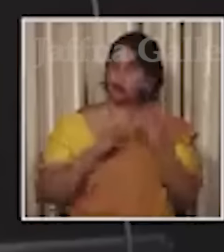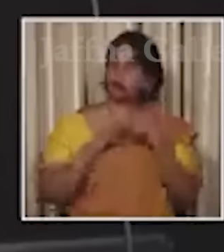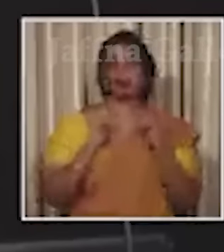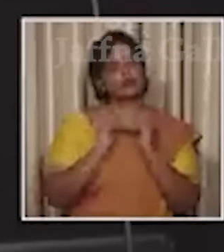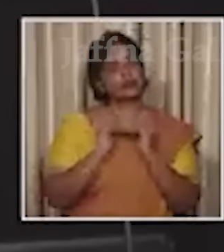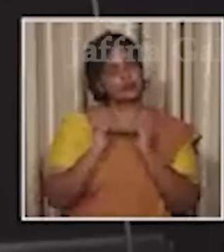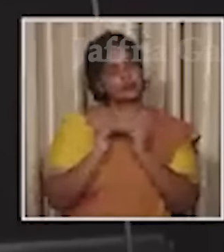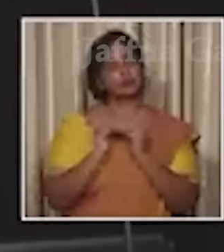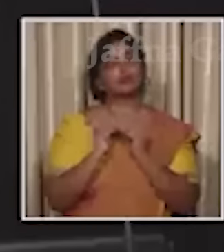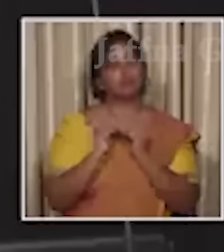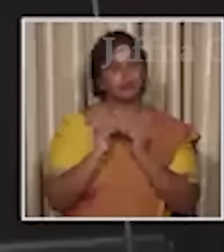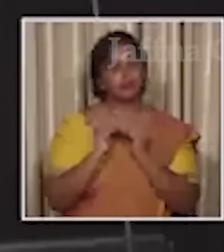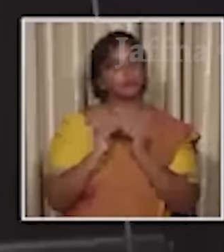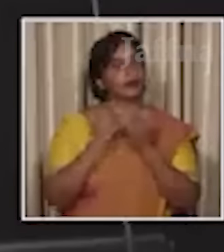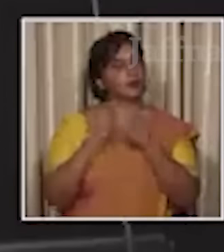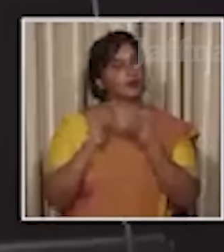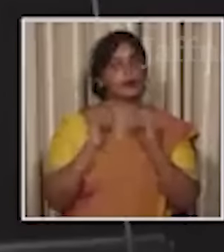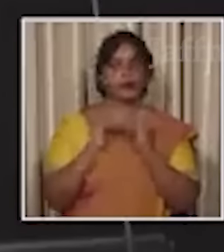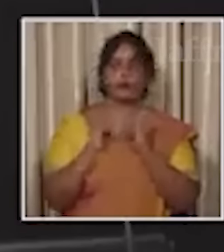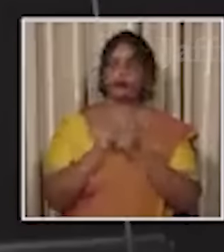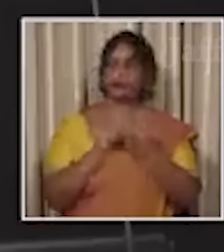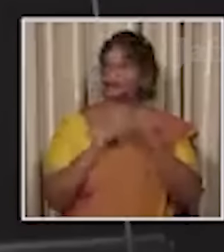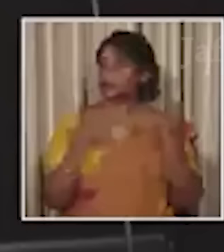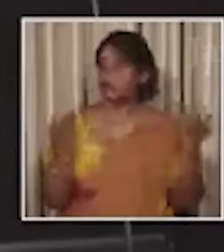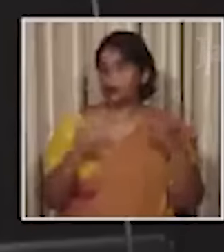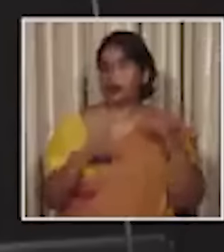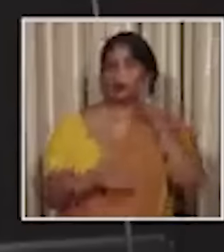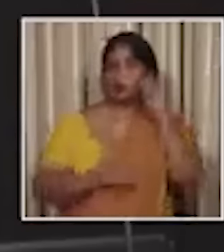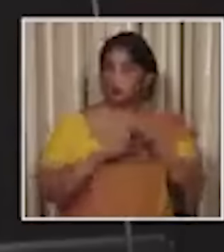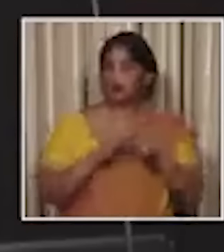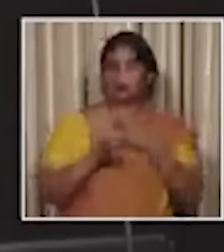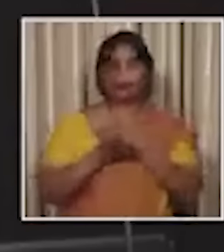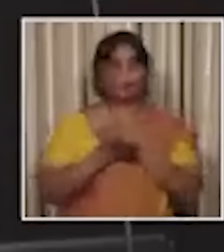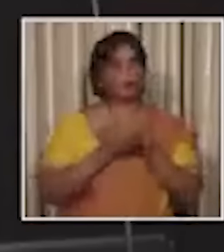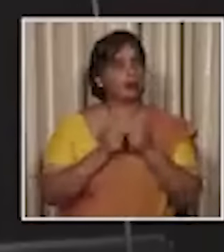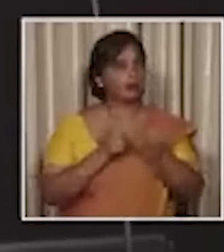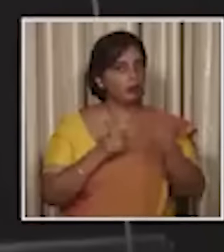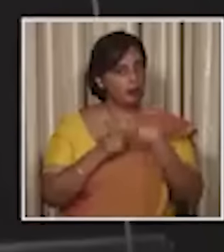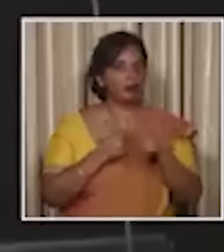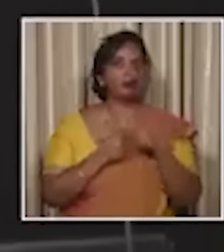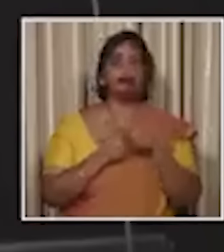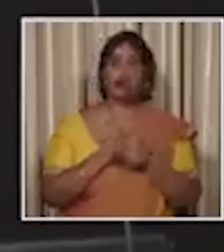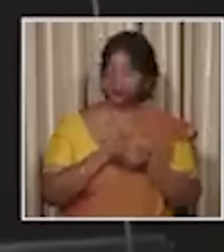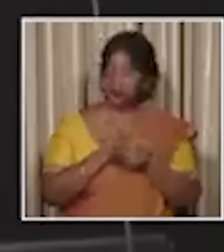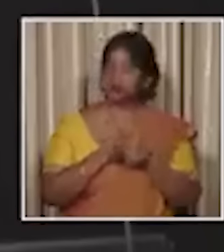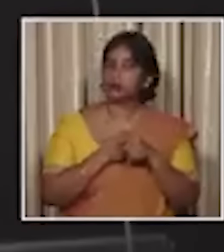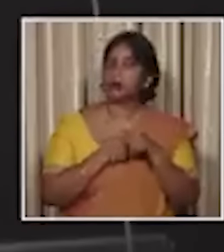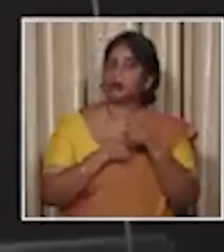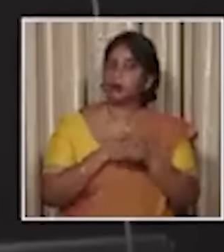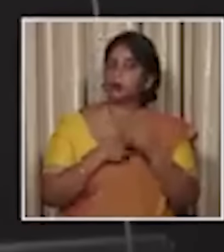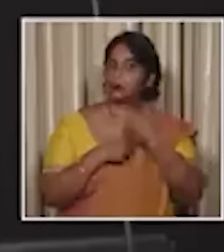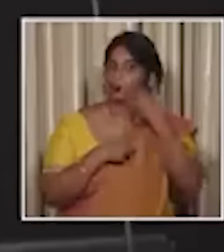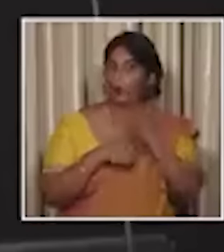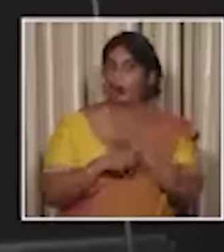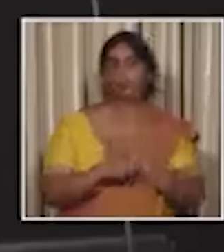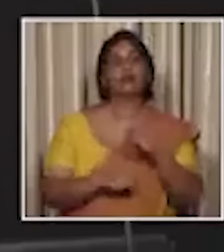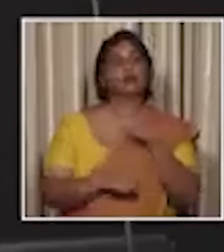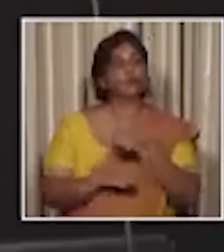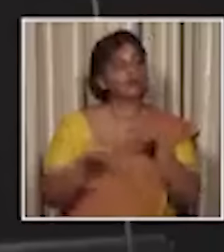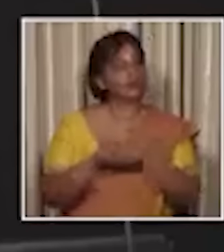உருவாக்கவில்லை என்பதைத்தான் நான் மீண்டும் மீண்டும் பதிவு செய்கிறேன். மிக முக்கியமாக காணாமல் ஆக்கப்பட்டவர்கள், வலிந்து காணாமல் ஆக்கப்பட்டவர்கள்